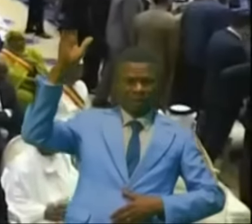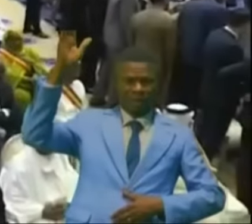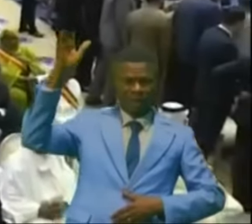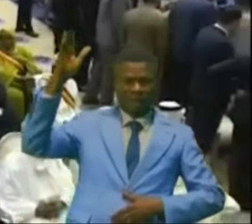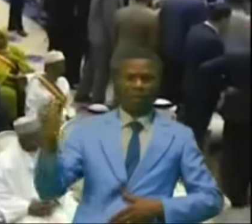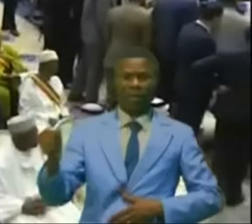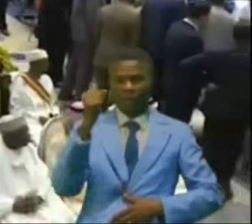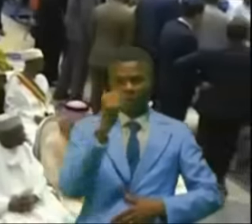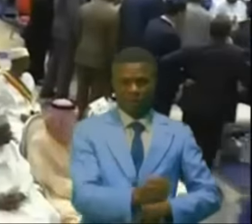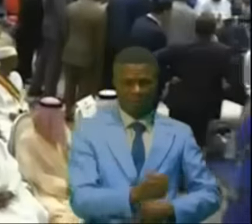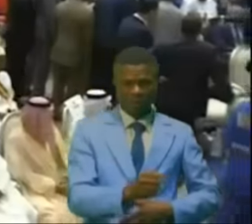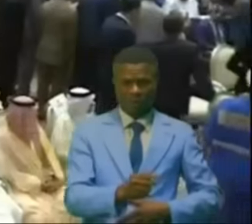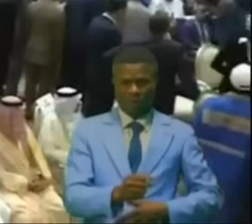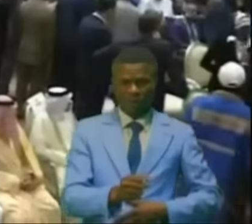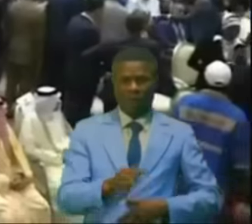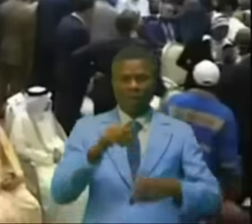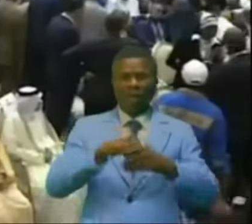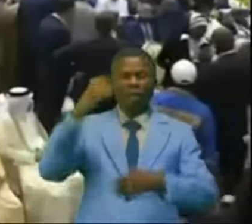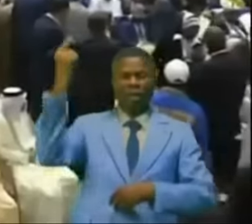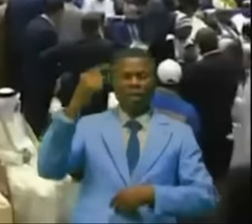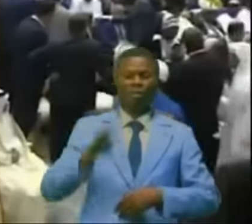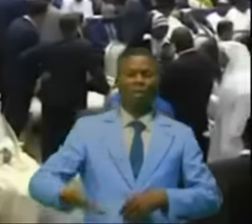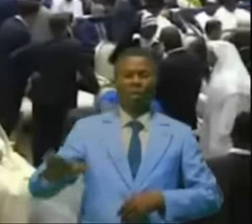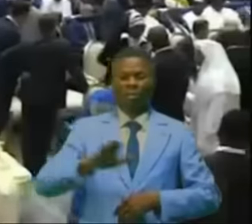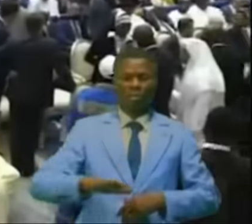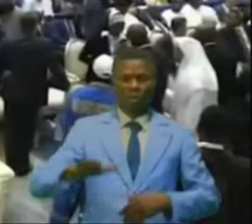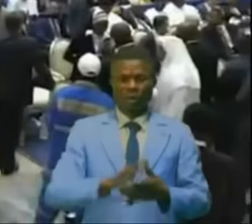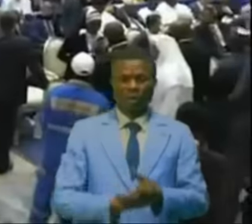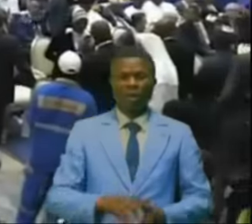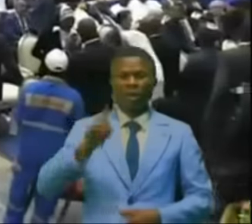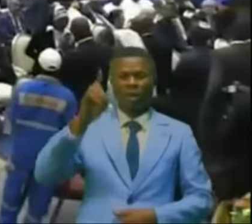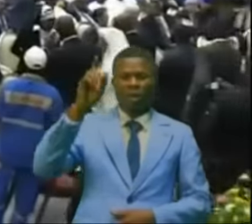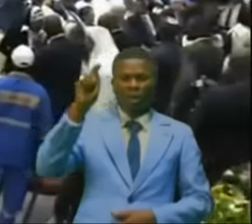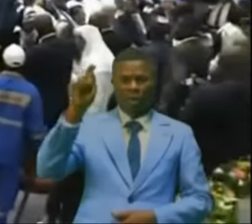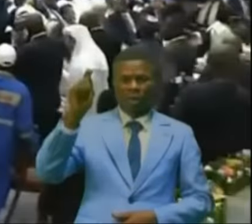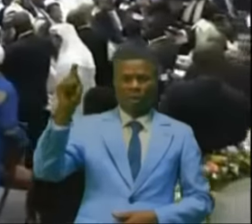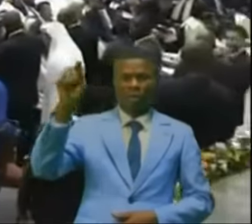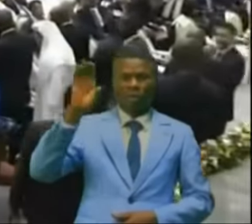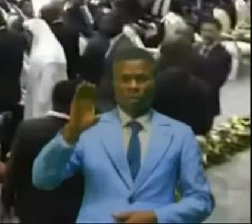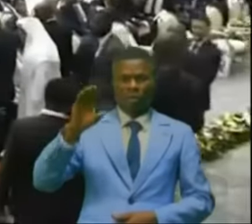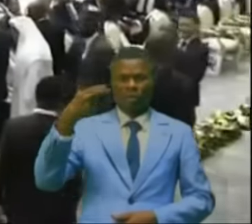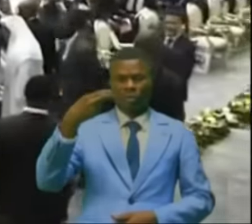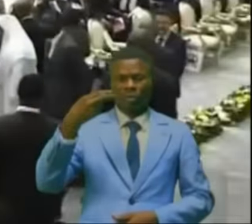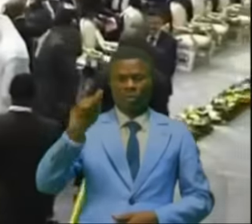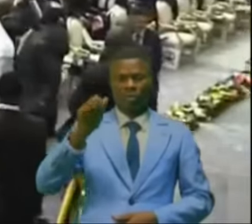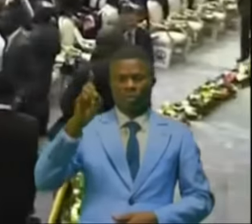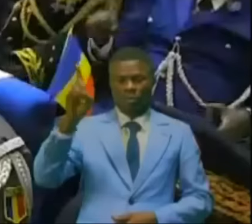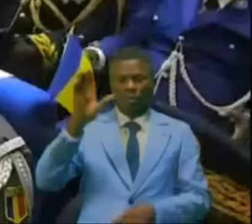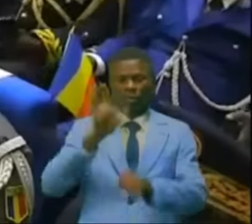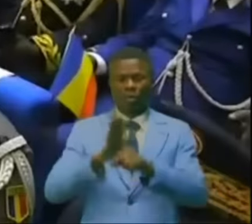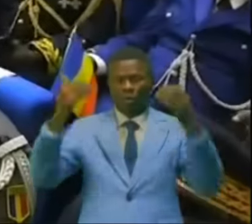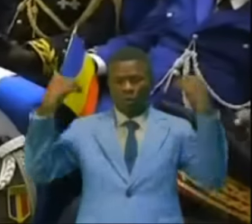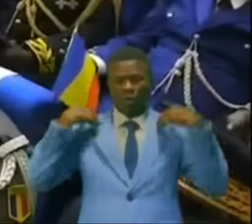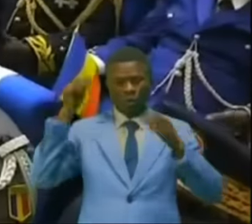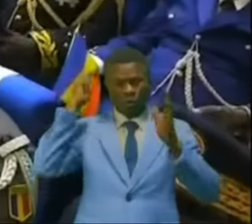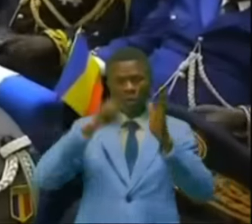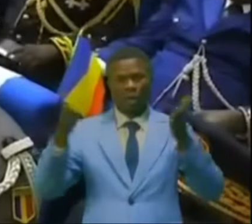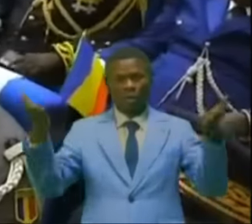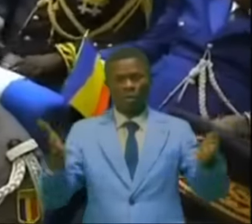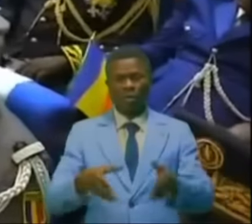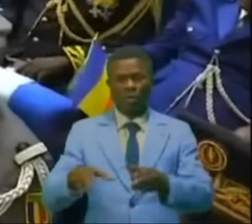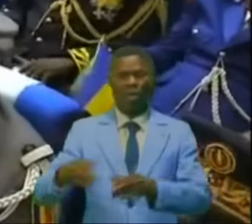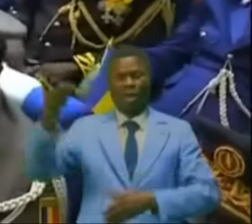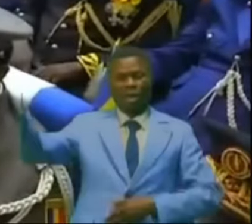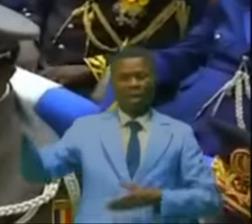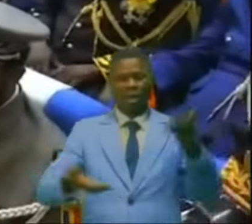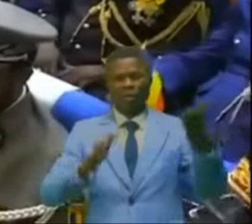d'investiture a drainé du monde à N'Djamena, capitale du Tchad. Plusieurs chefs d'État et de gouvernement ont répondu présents à